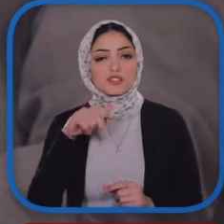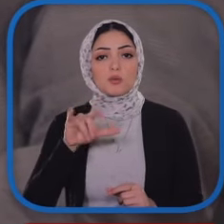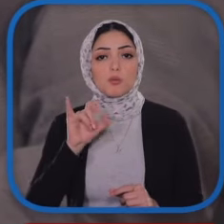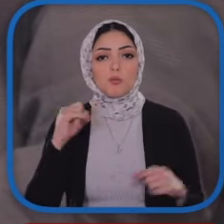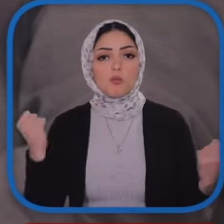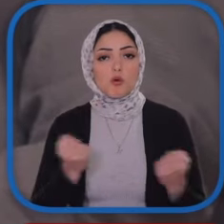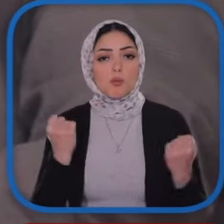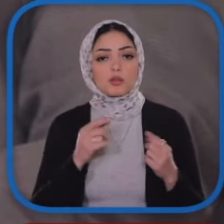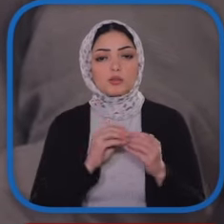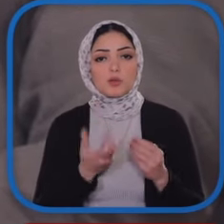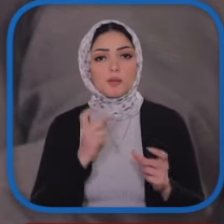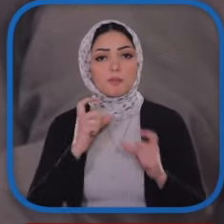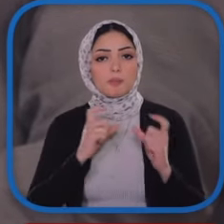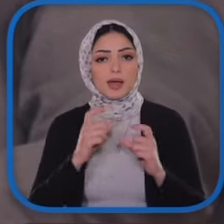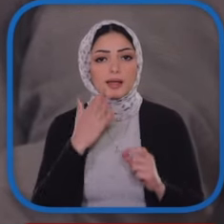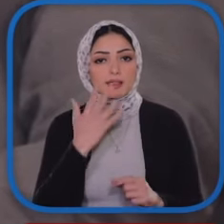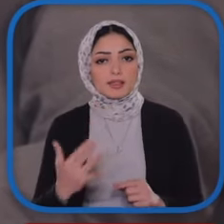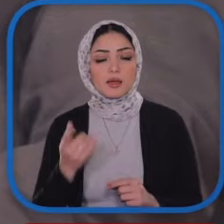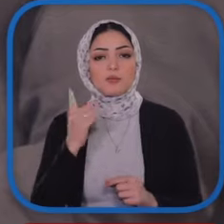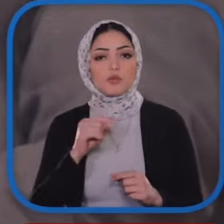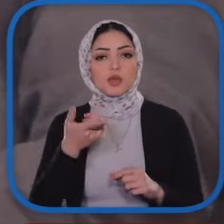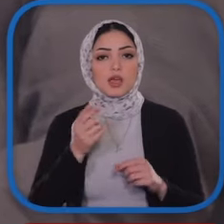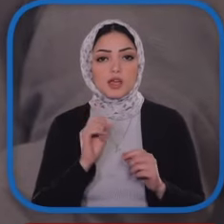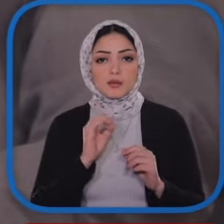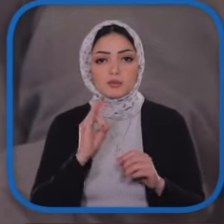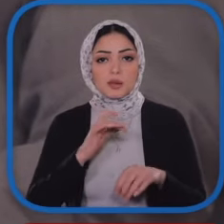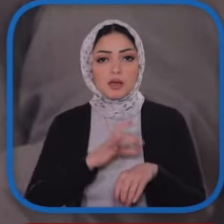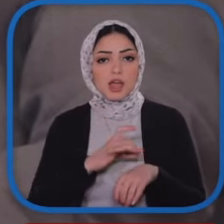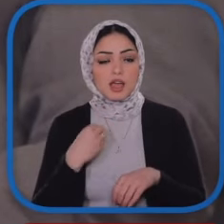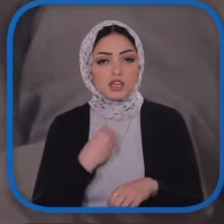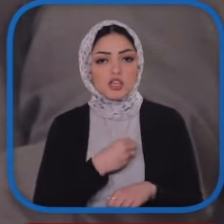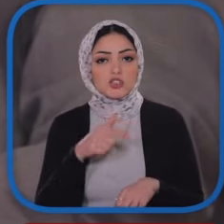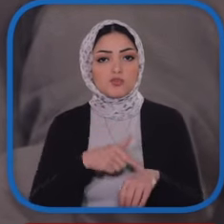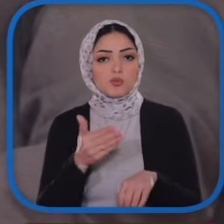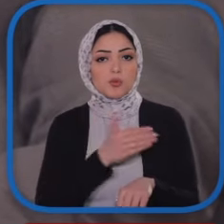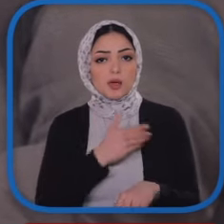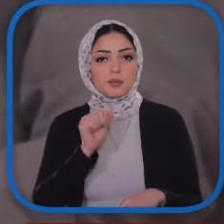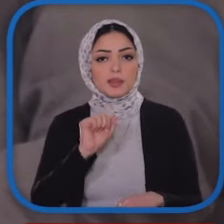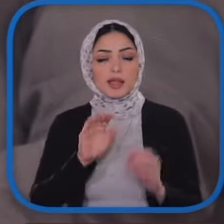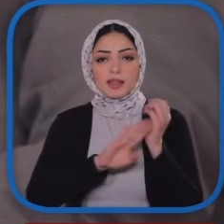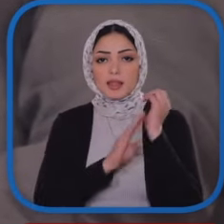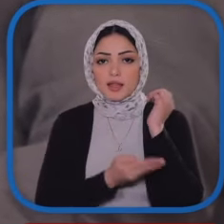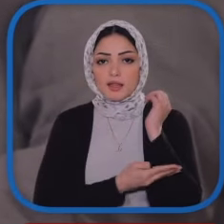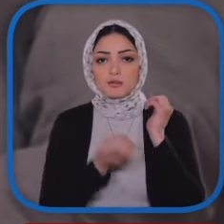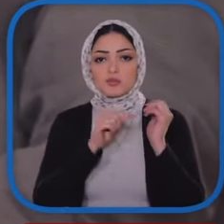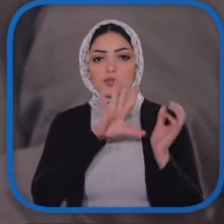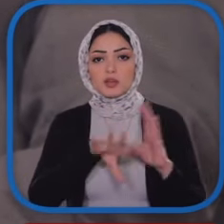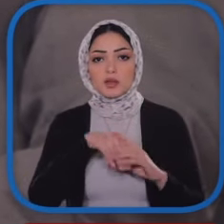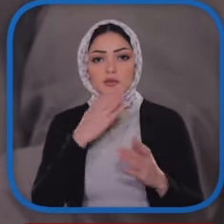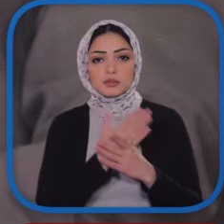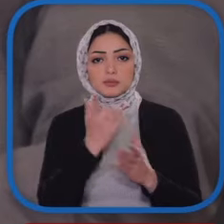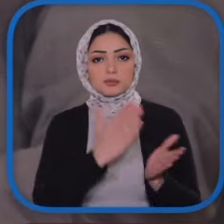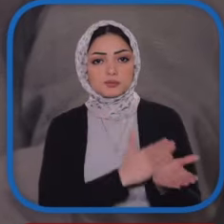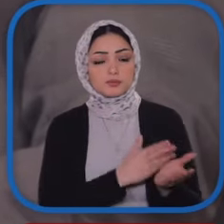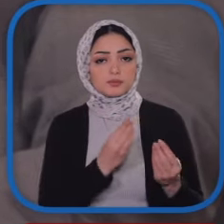احنا اتكلمنا عليها زي بنوك الدم والكشف المبكر عن الإصابة بفيروس بي في السيدات الحوامل، برضو بنديهم كروت